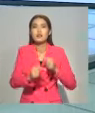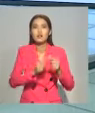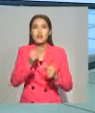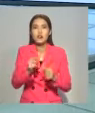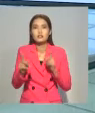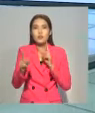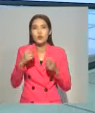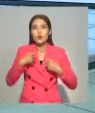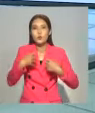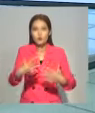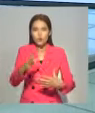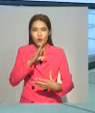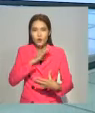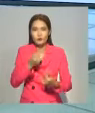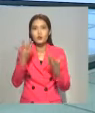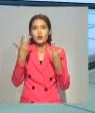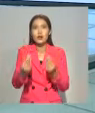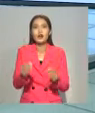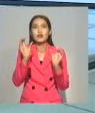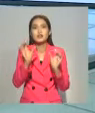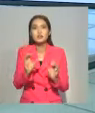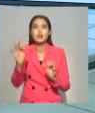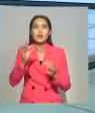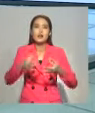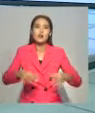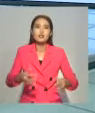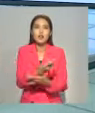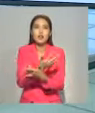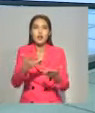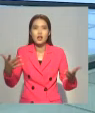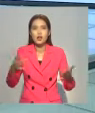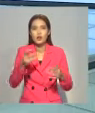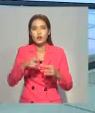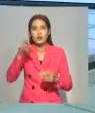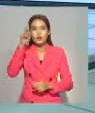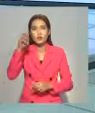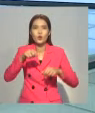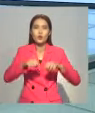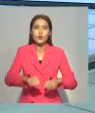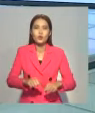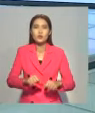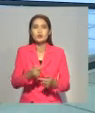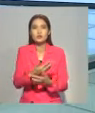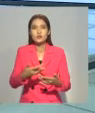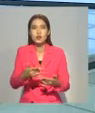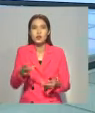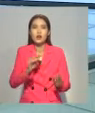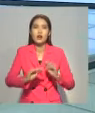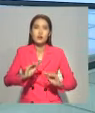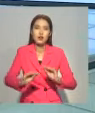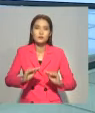өтті. Дөңгелек үстелде конституциялық заңнаманың әр түрлі аспектілері елдің құқықтық және саяси жүйесін